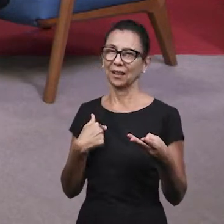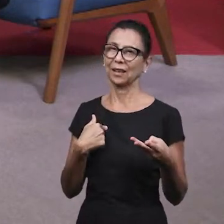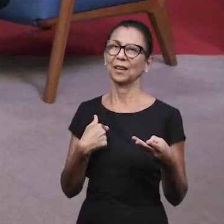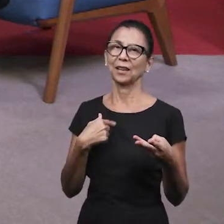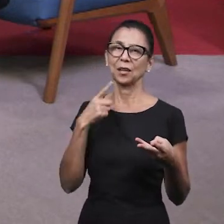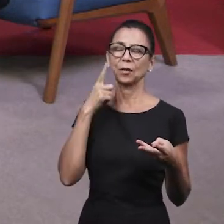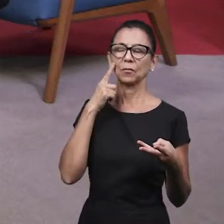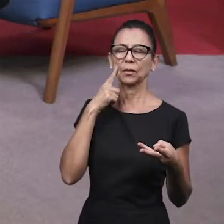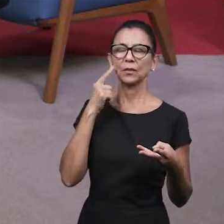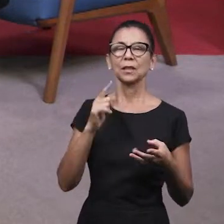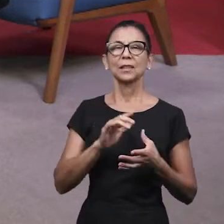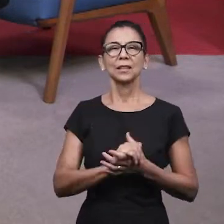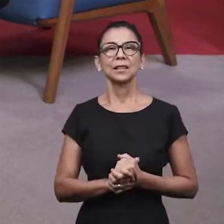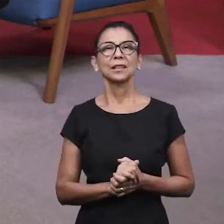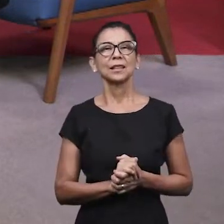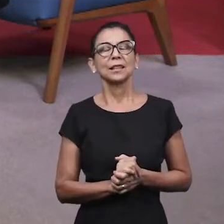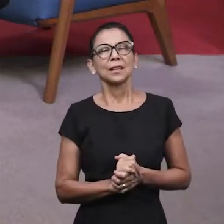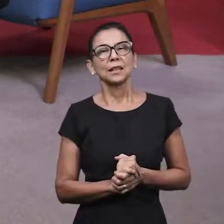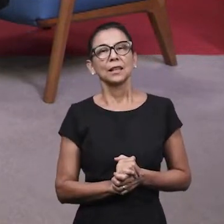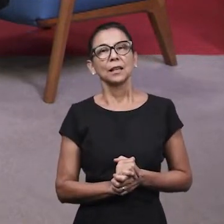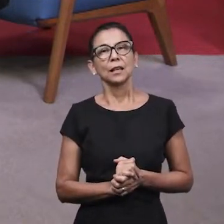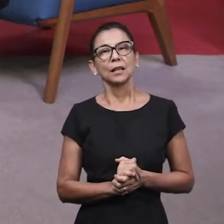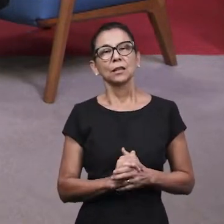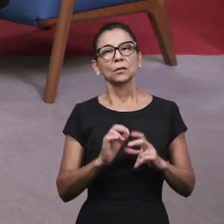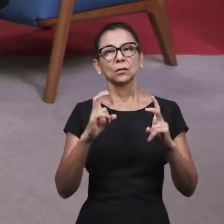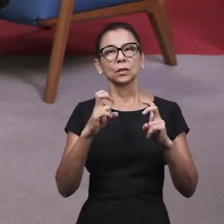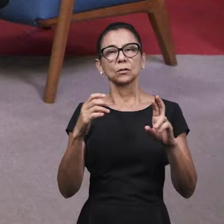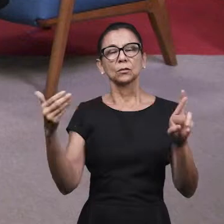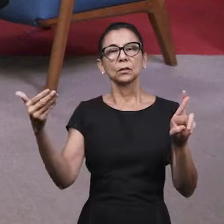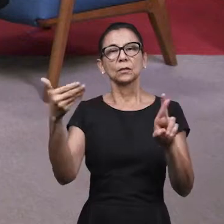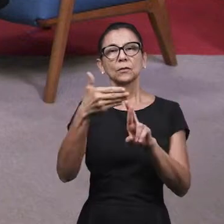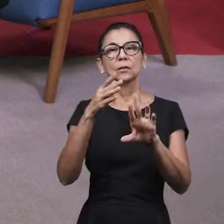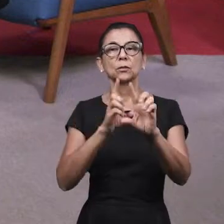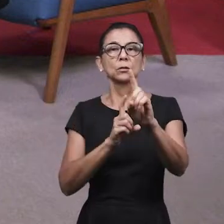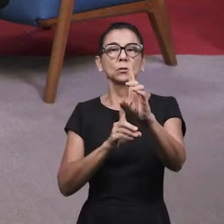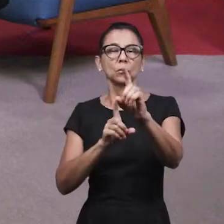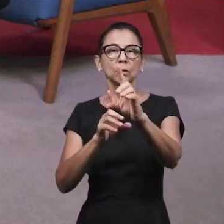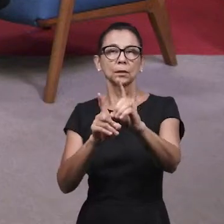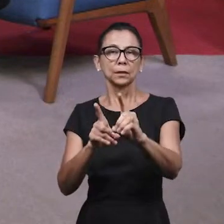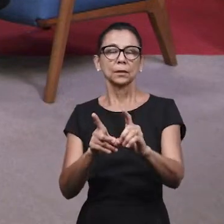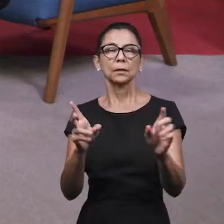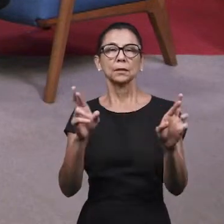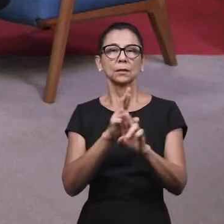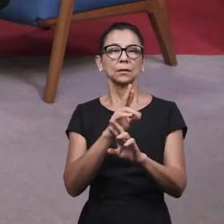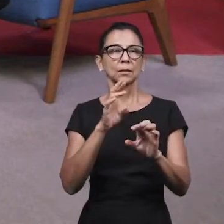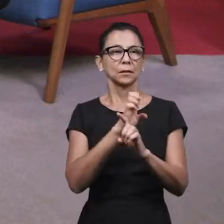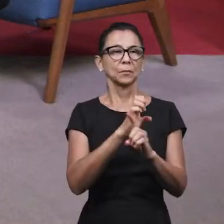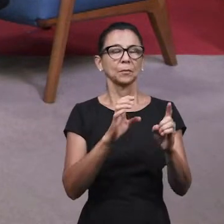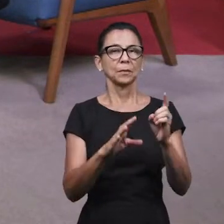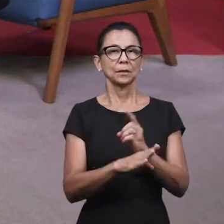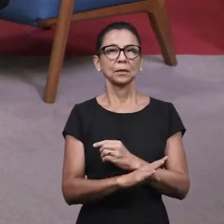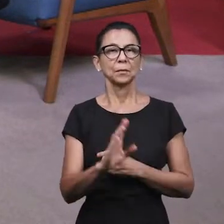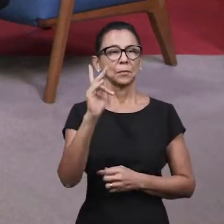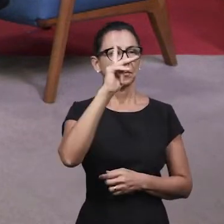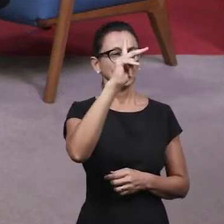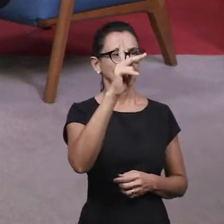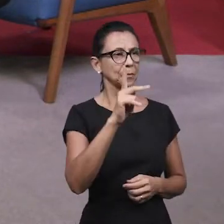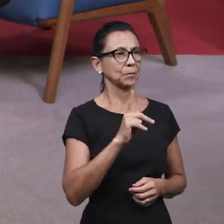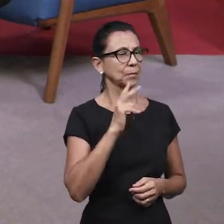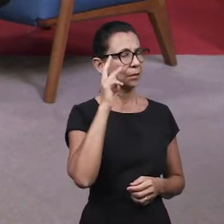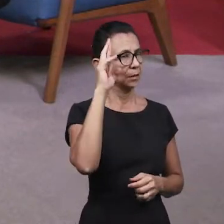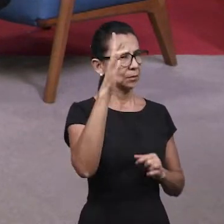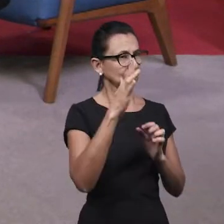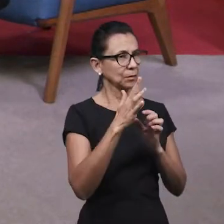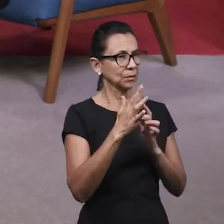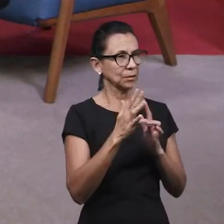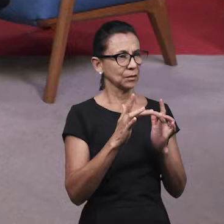Moreira, pasteur Serge Souza et moi-même, pour traiter des sujets liés à la doctrine que nous voyons de l'école biblique dominicale. La